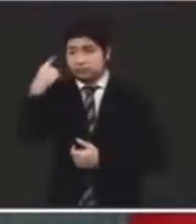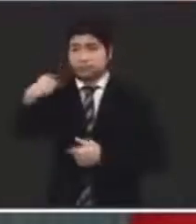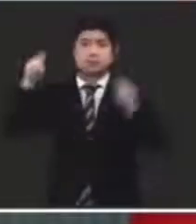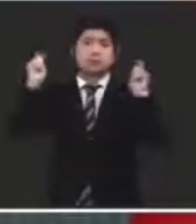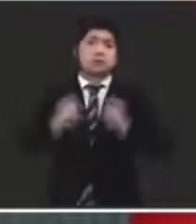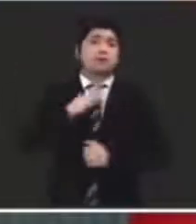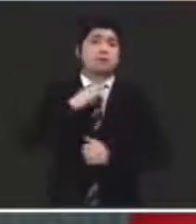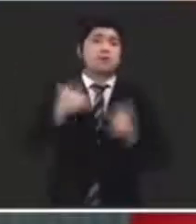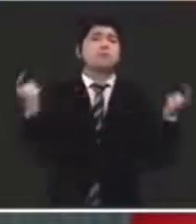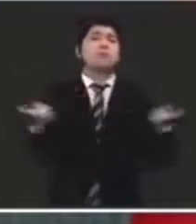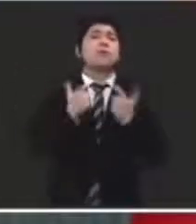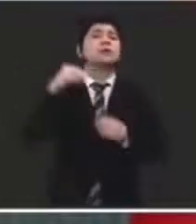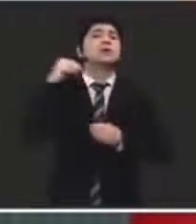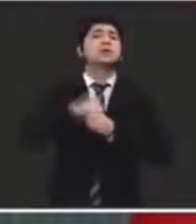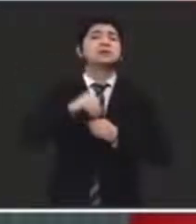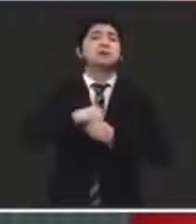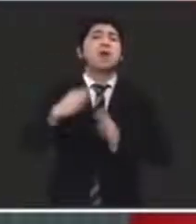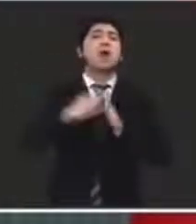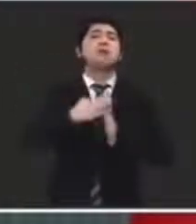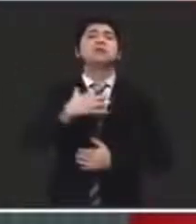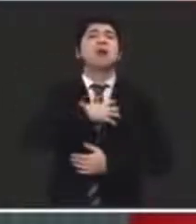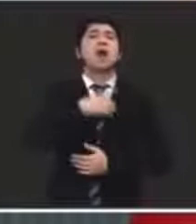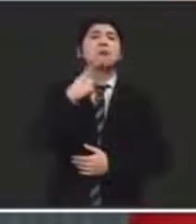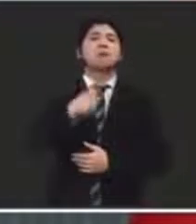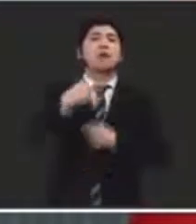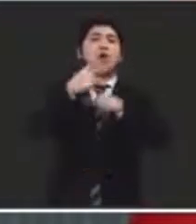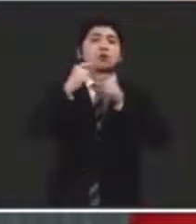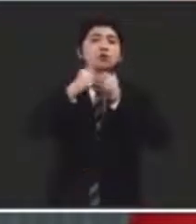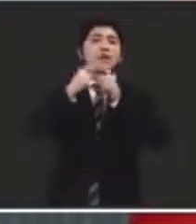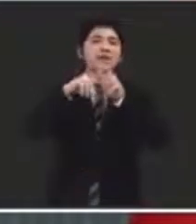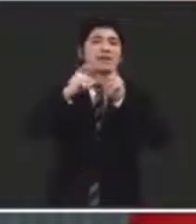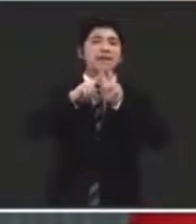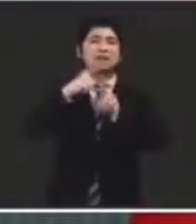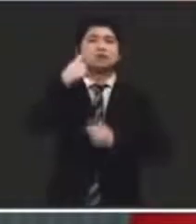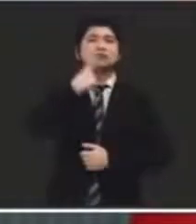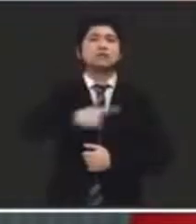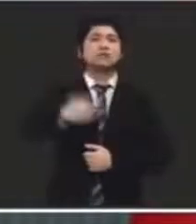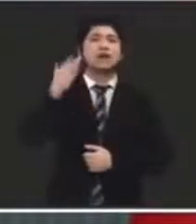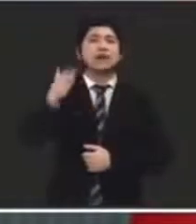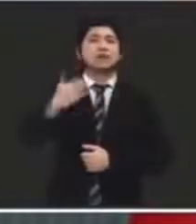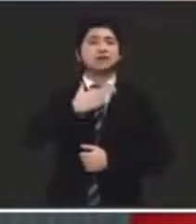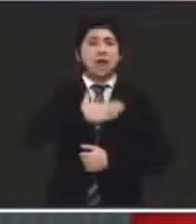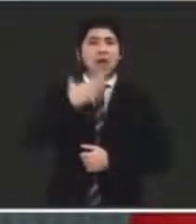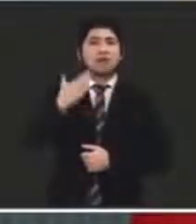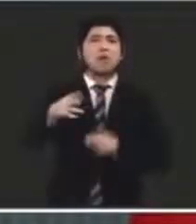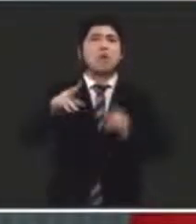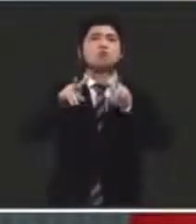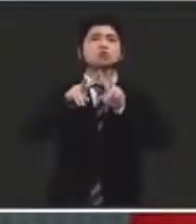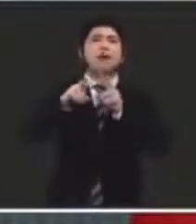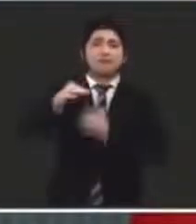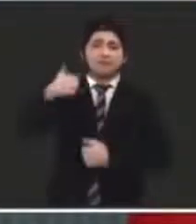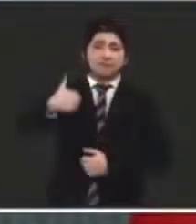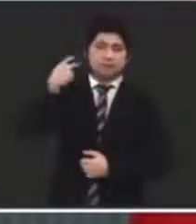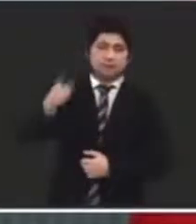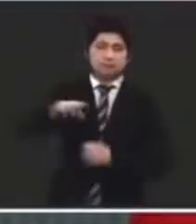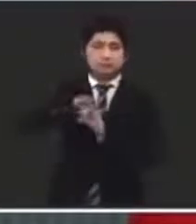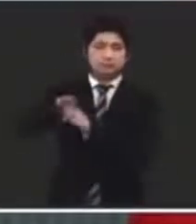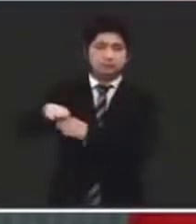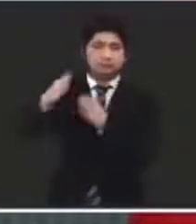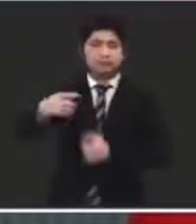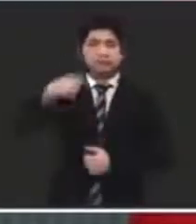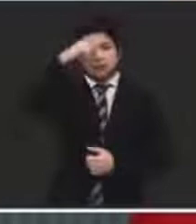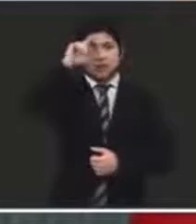zirvede ev sahibi Özbekistan Cumhurbaşkanı Sayın Müjde evin yanı sıra